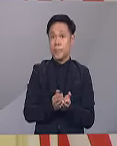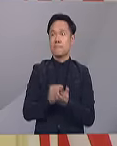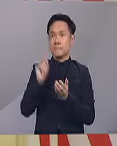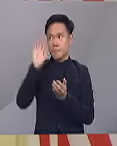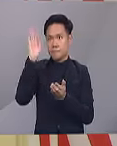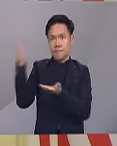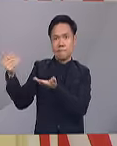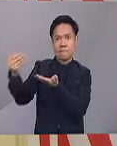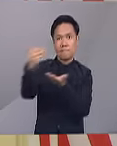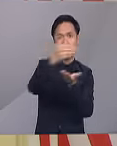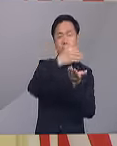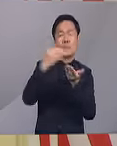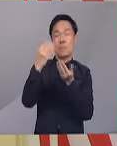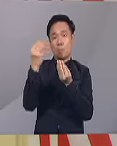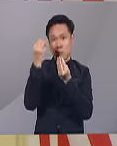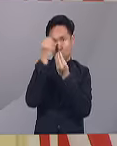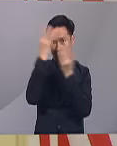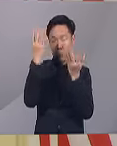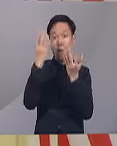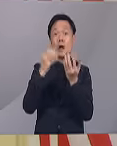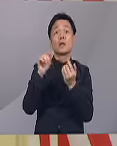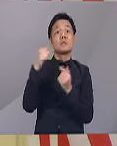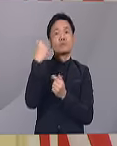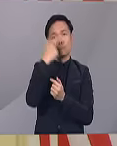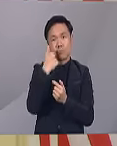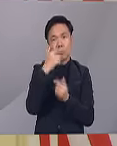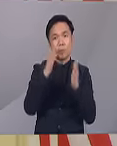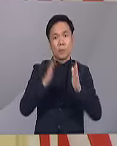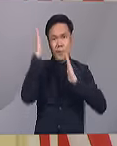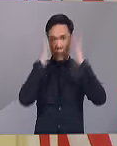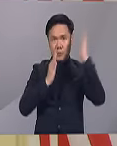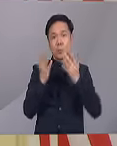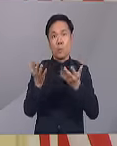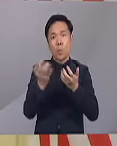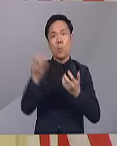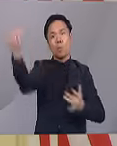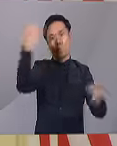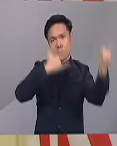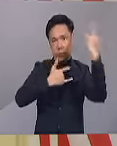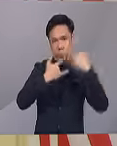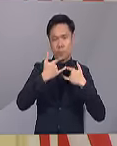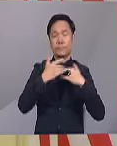tentang rakyat kita yang akan pulang ke tanah air. Mereka perlu